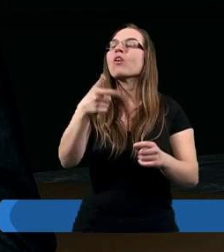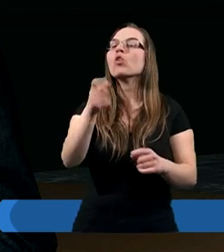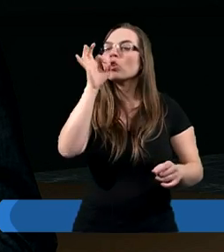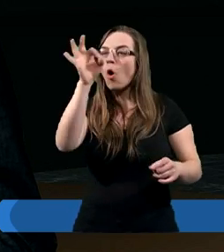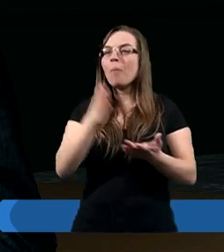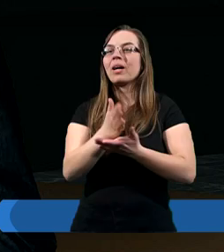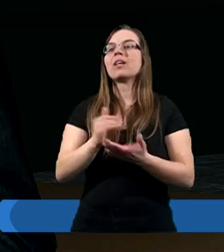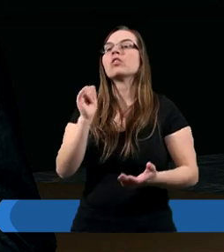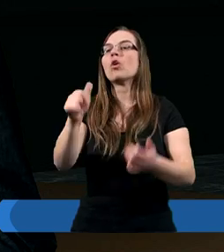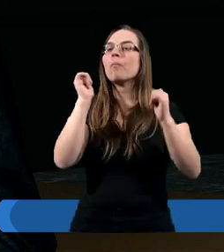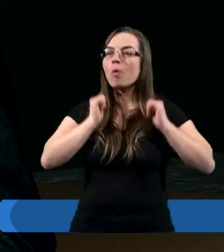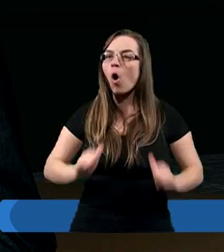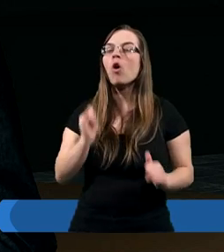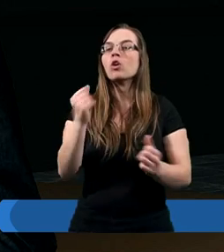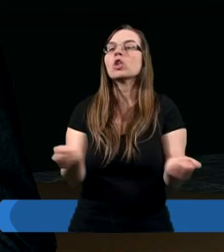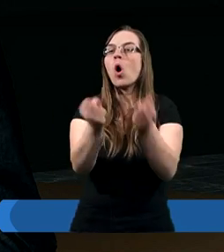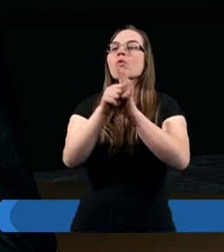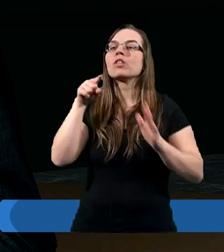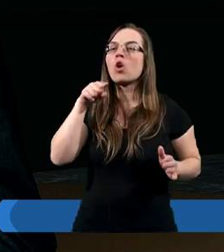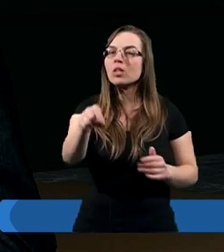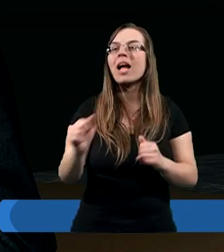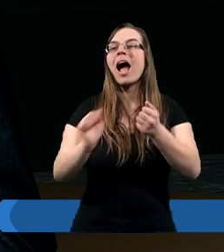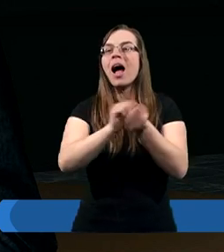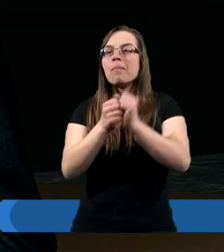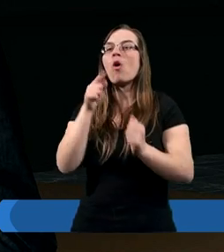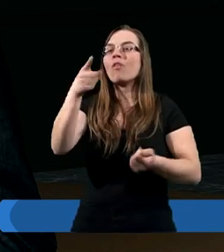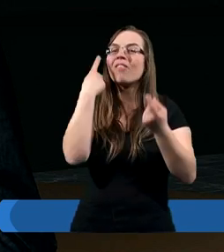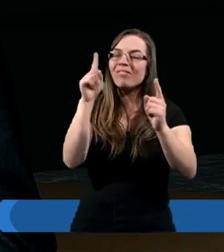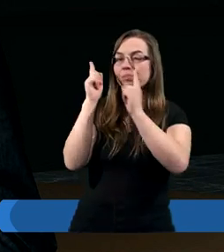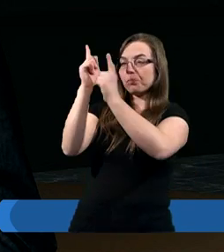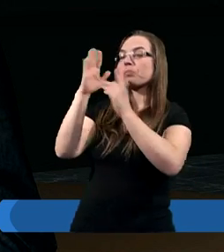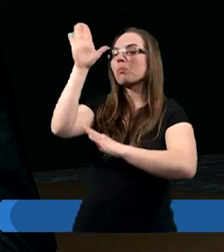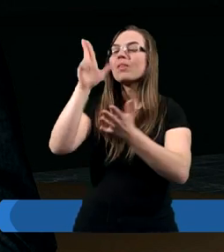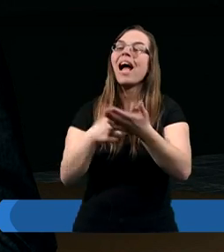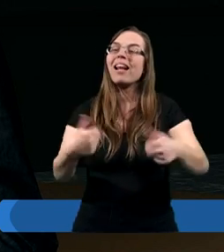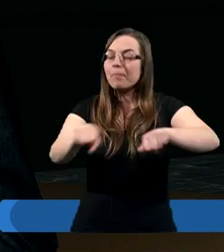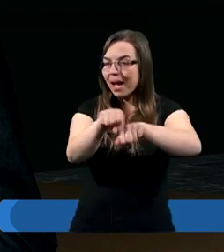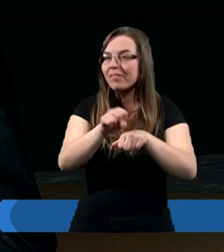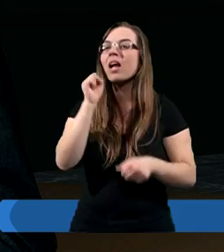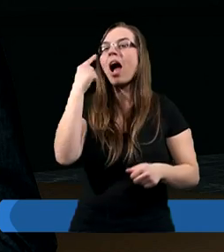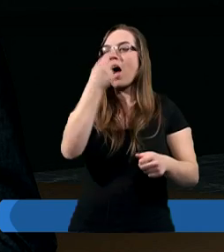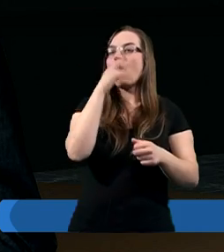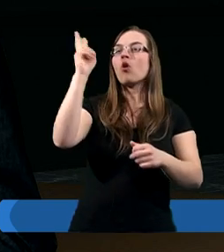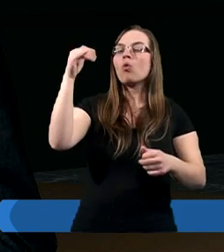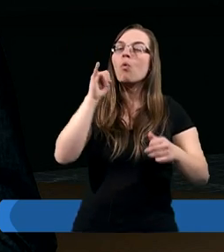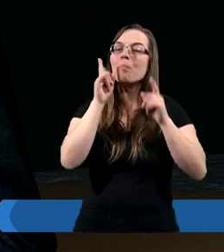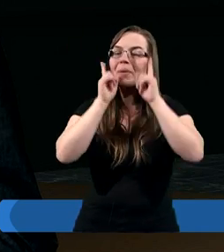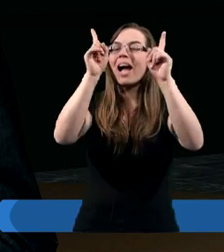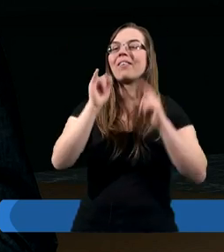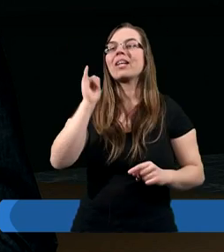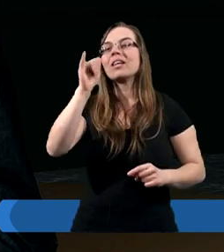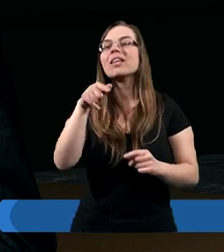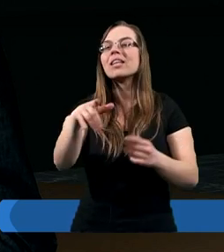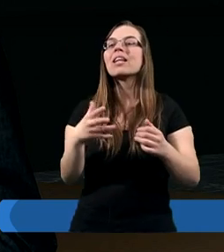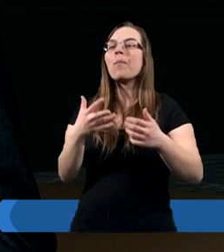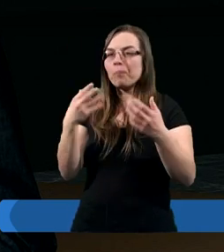dobre. Niech szuka pokoju i dąży do niego. Albowiem oczy Pana zwrócone są na sprawiedliwych, a oczy Jego ku prośbie ich,